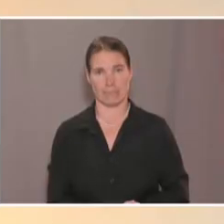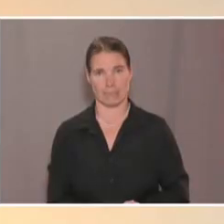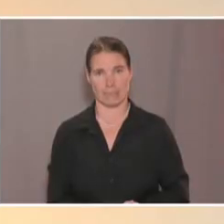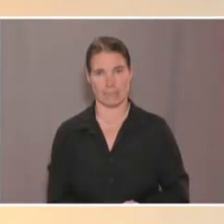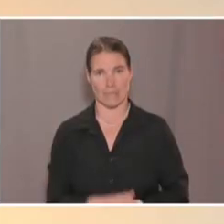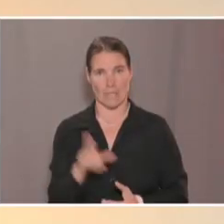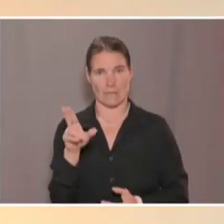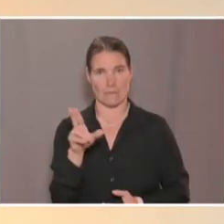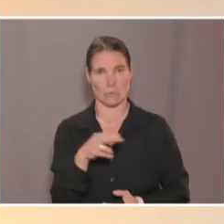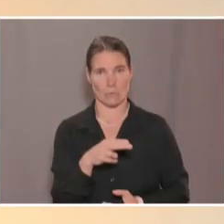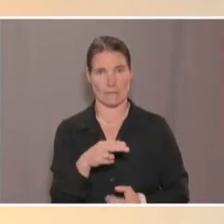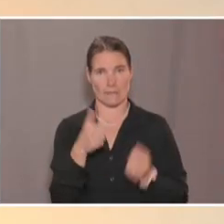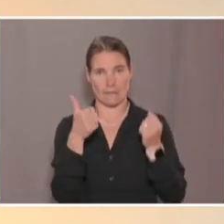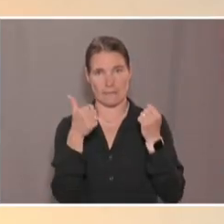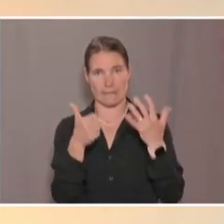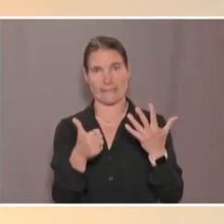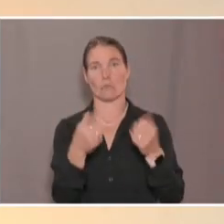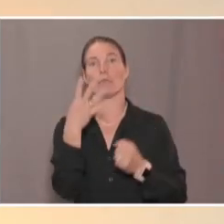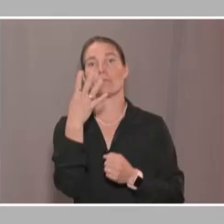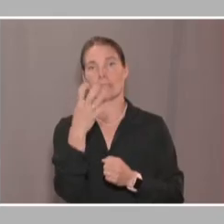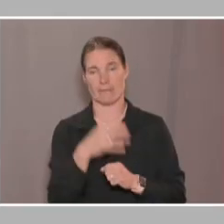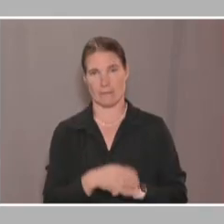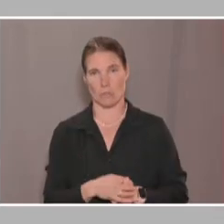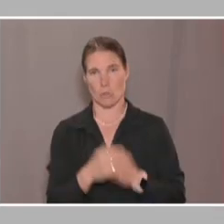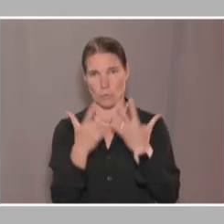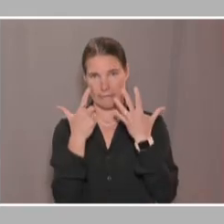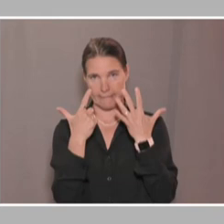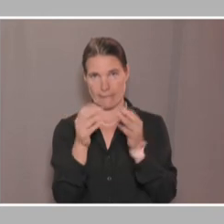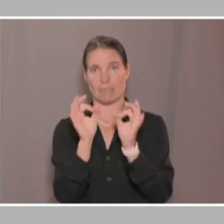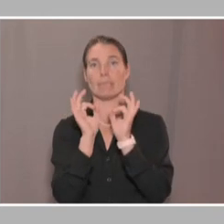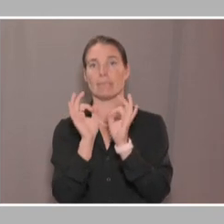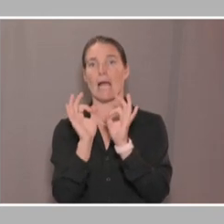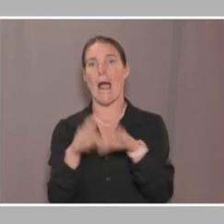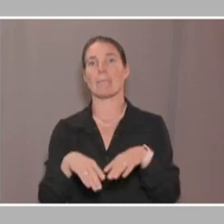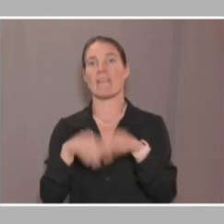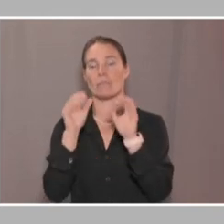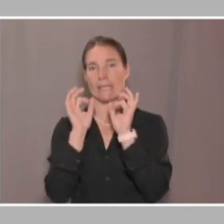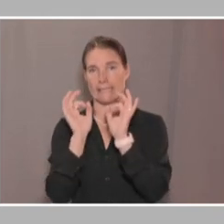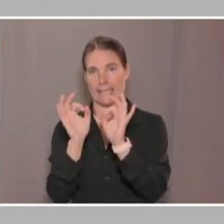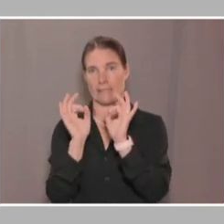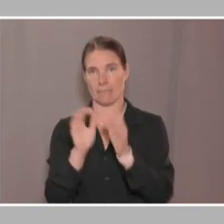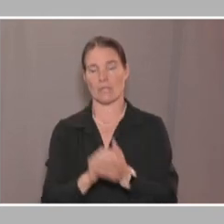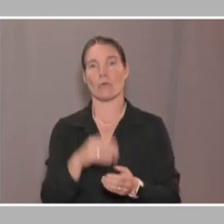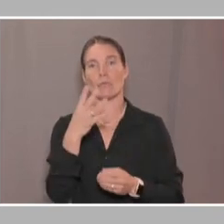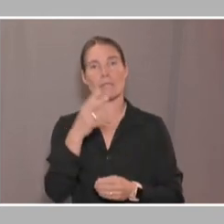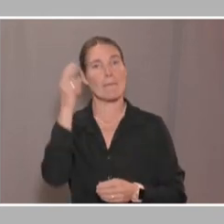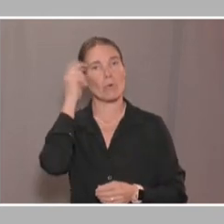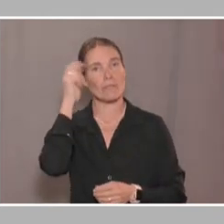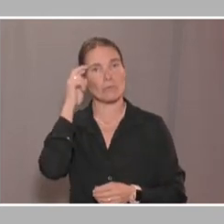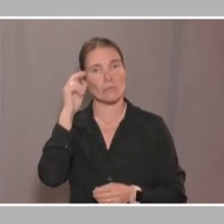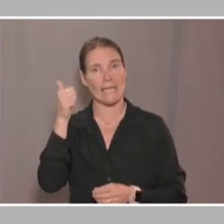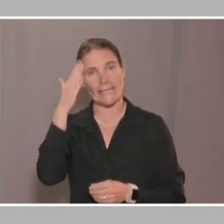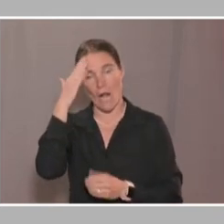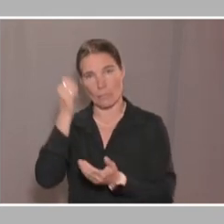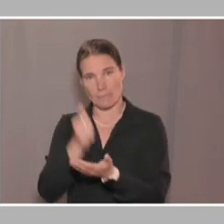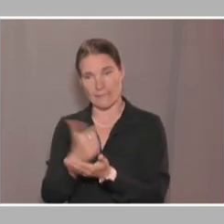Zurück ins Jahr 1946. Nur 7 Lehrende wirkten anfangs in Flensburg. 4 Professoren, ein Hauptamtlicher und